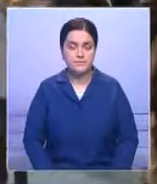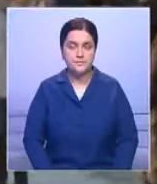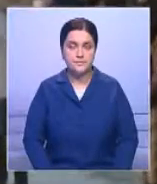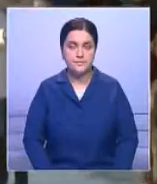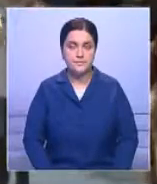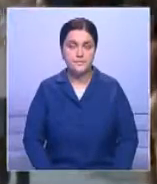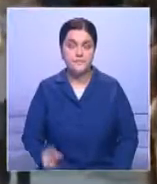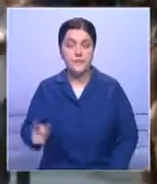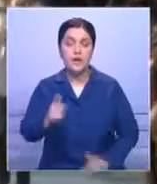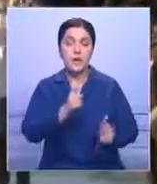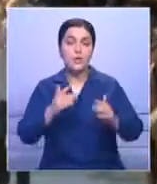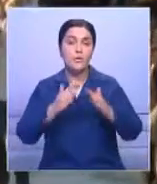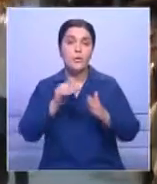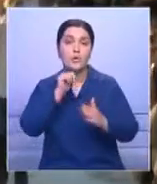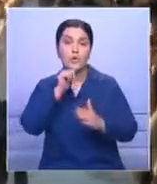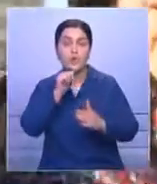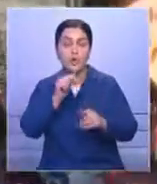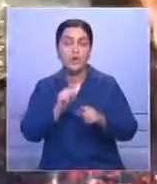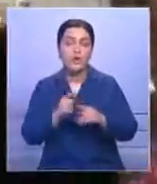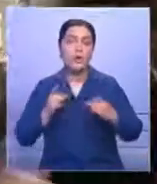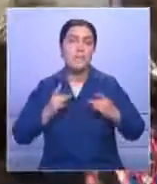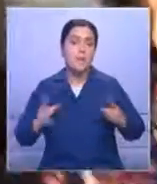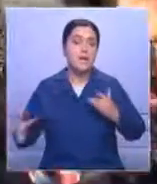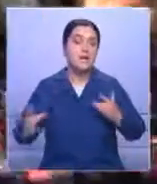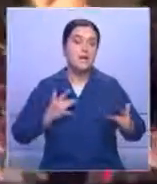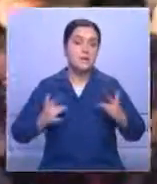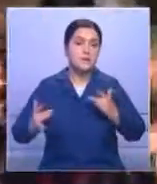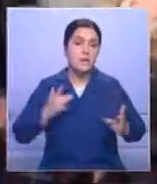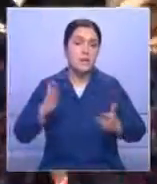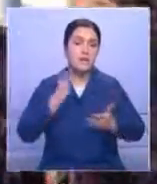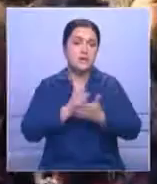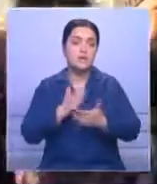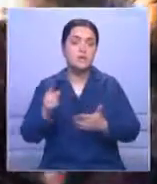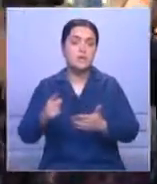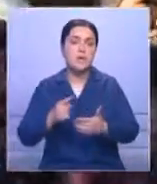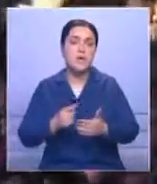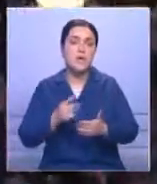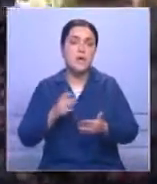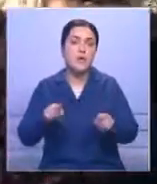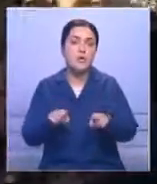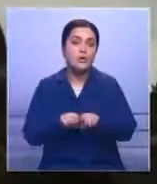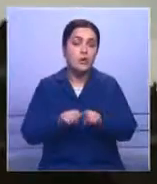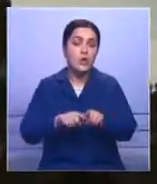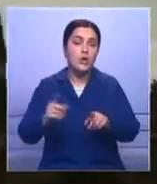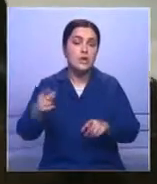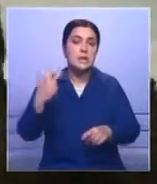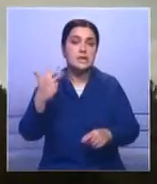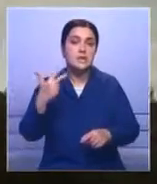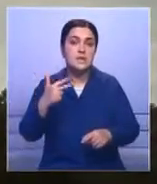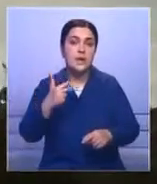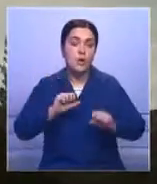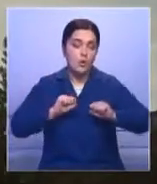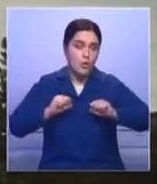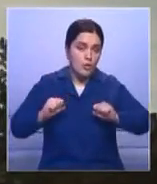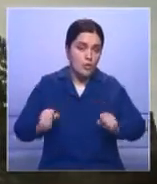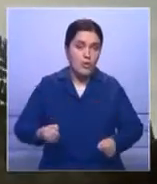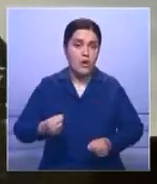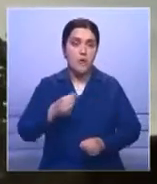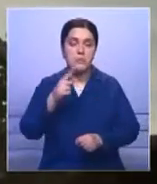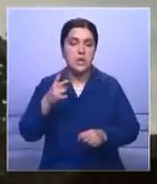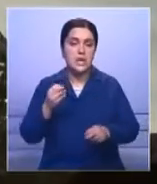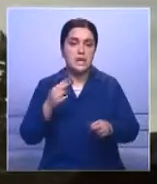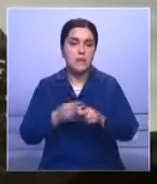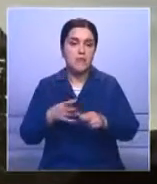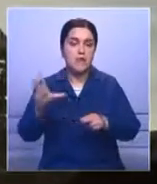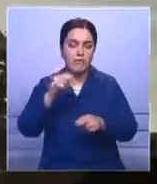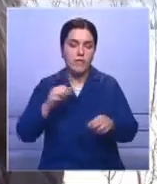Параллельно со сдачей дома в Кустанае проходит и праздничный концерт «Страна, устремленная в будущее». И даже 30-градусный мороз не стал